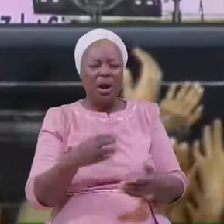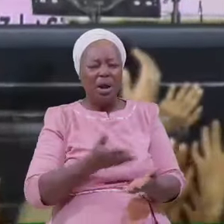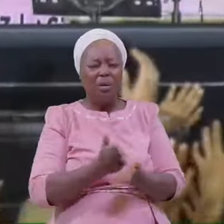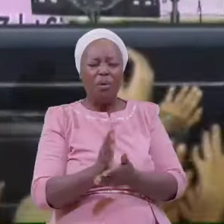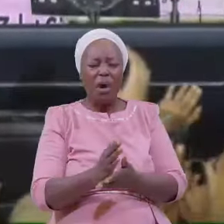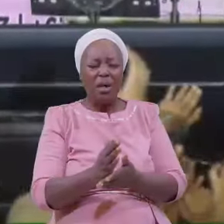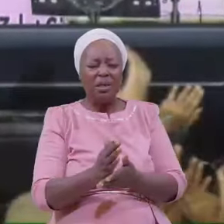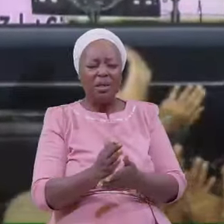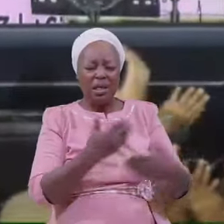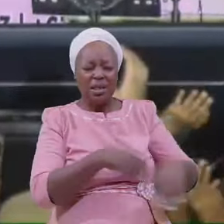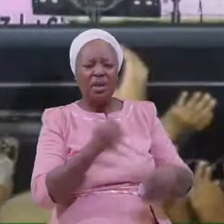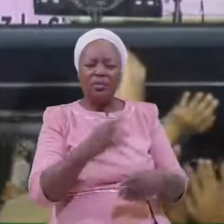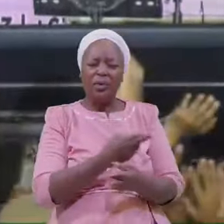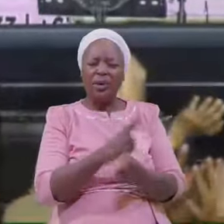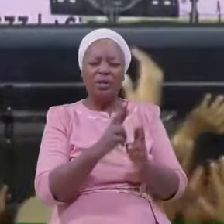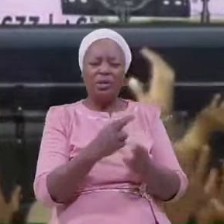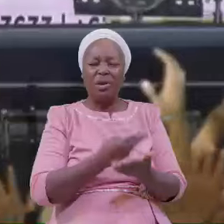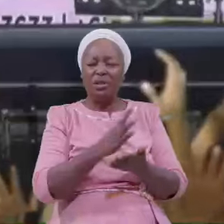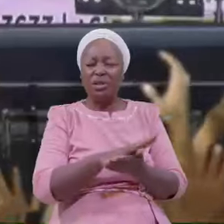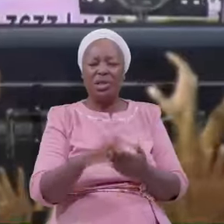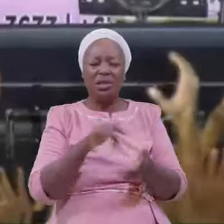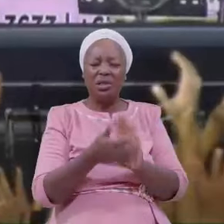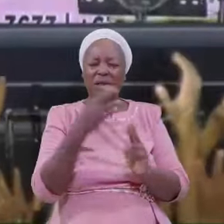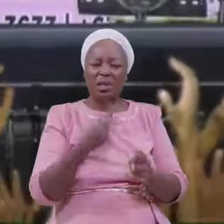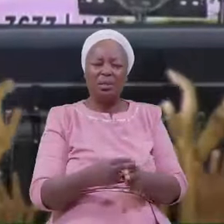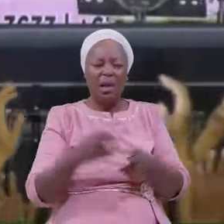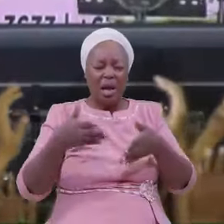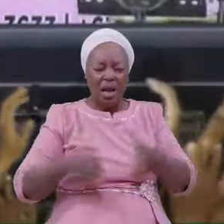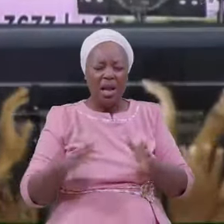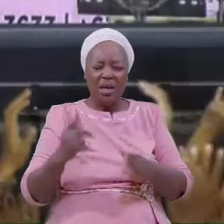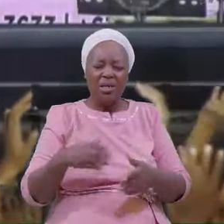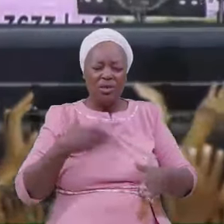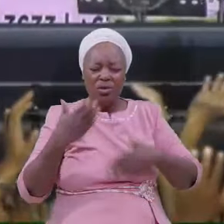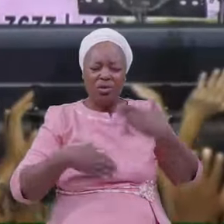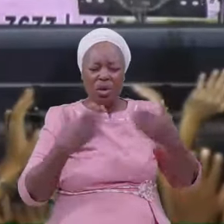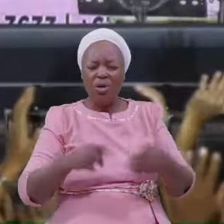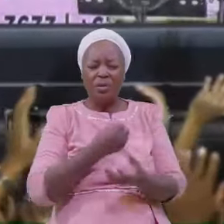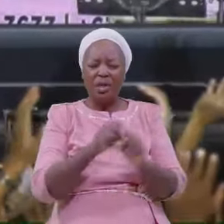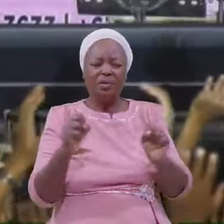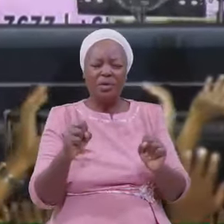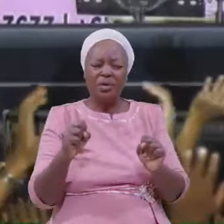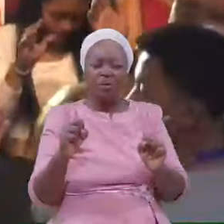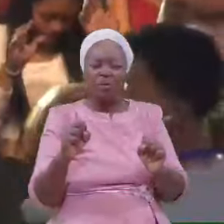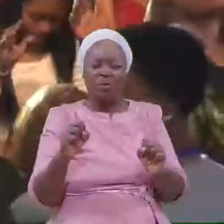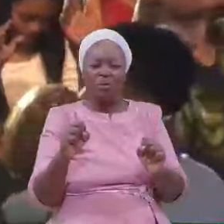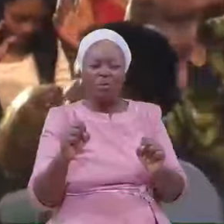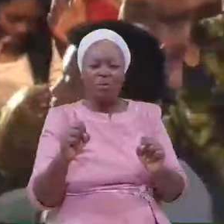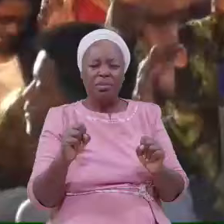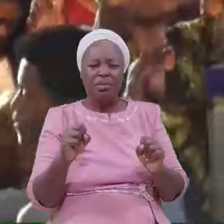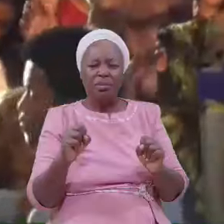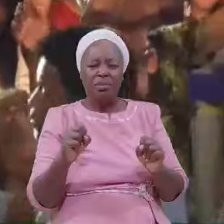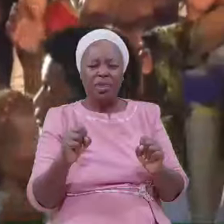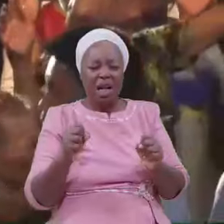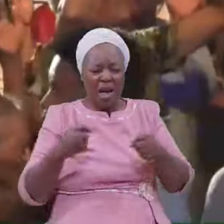sa katwiran. Bring the joy of salvation. Bigyan mo sila ng kaligayahan, the peace ng kaligtasan